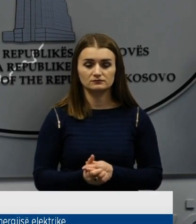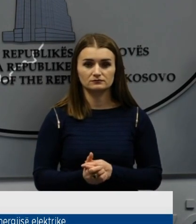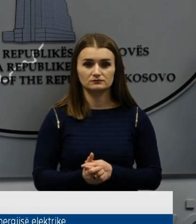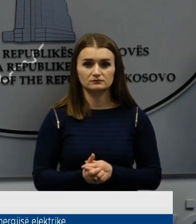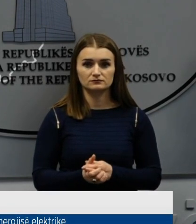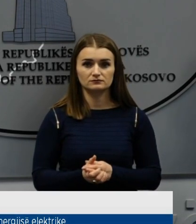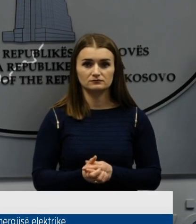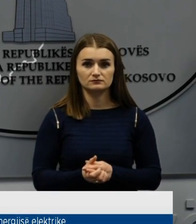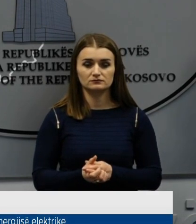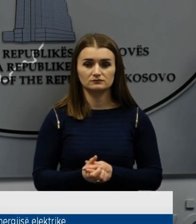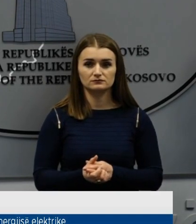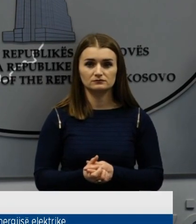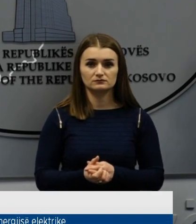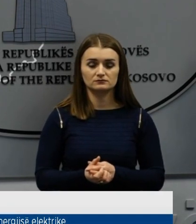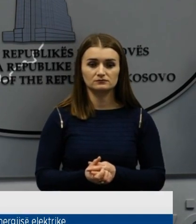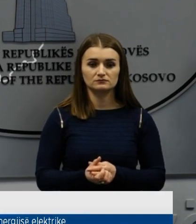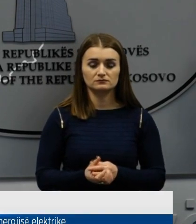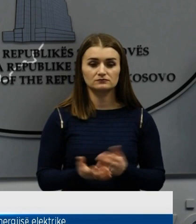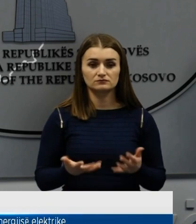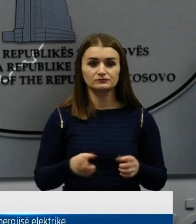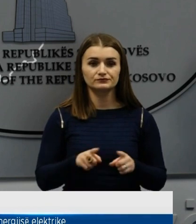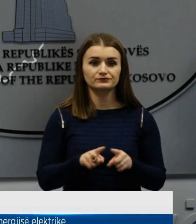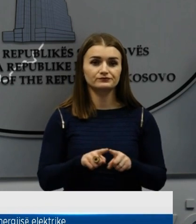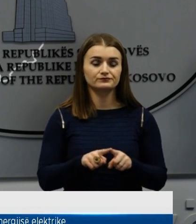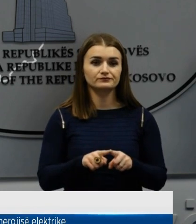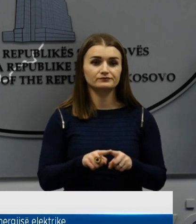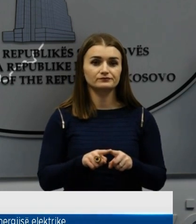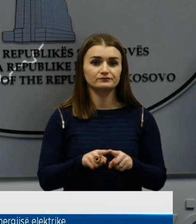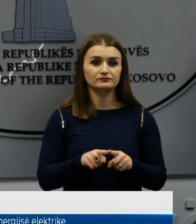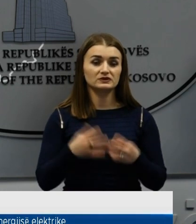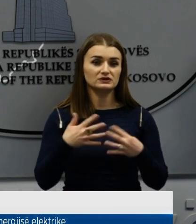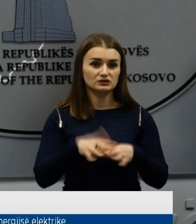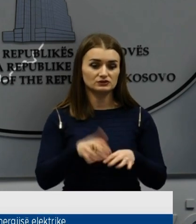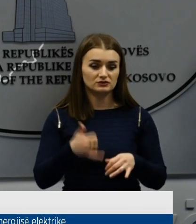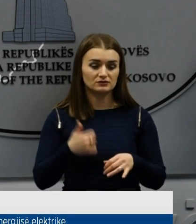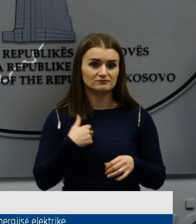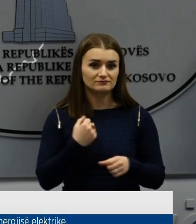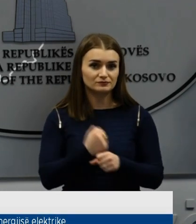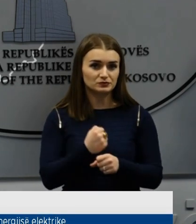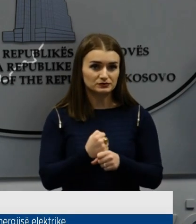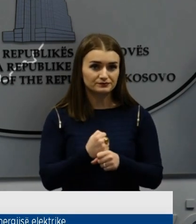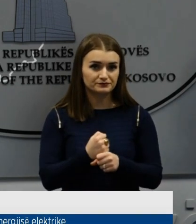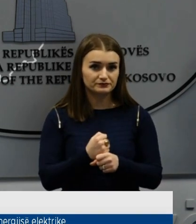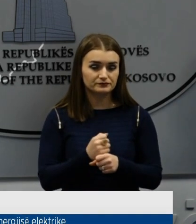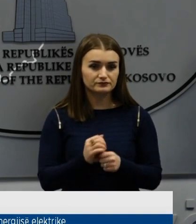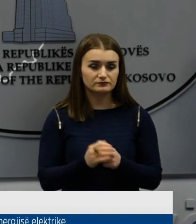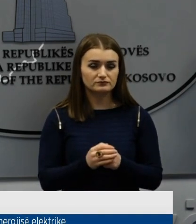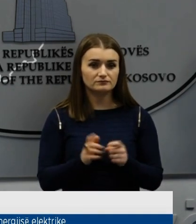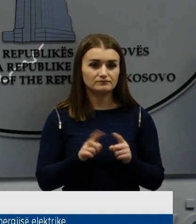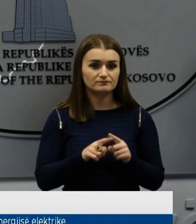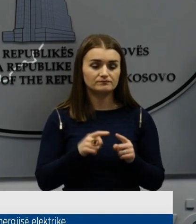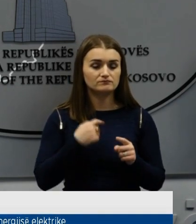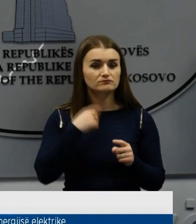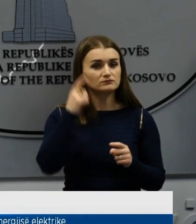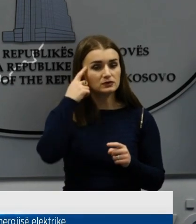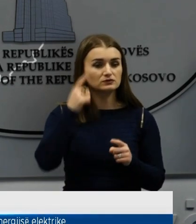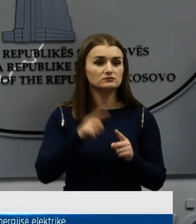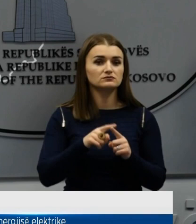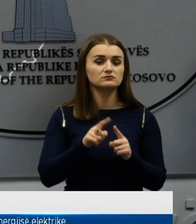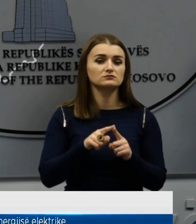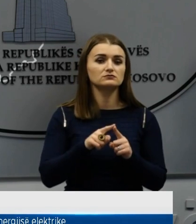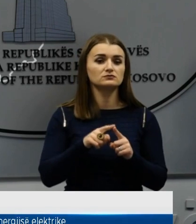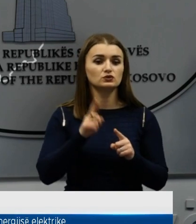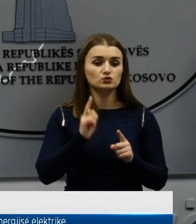Sidoqoftë, në strategjinë në të cilën jemi duke punuar, ne parashohim rritje të lloj-llojshmërisë së